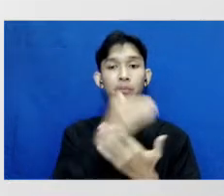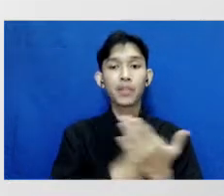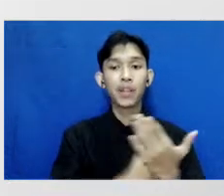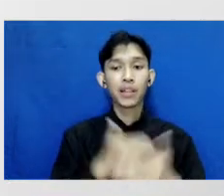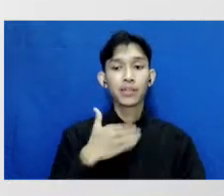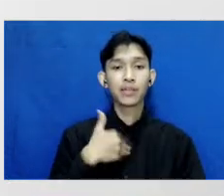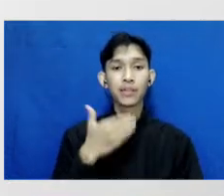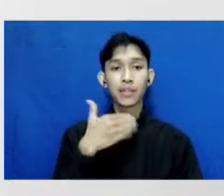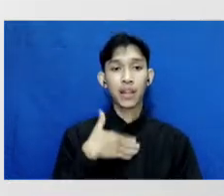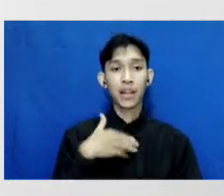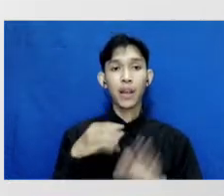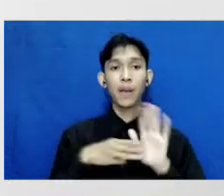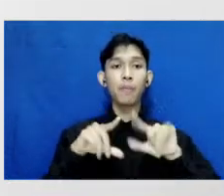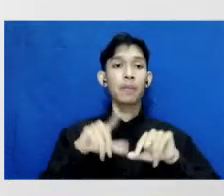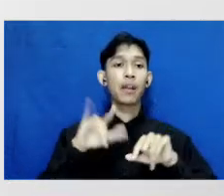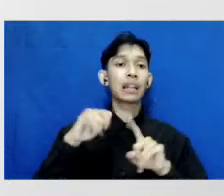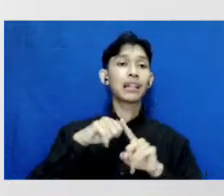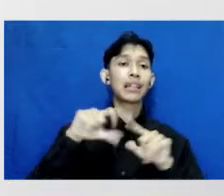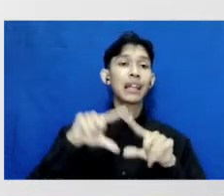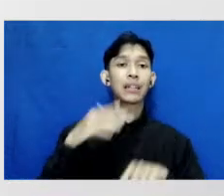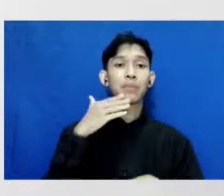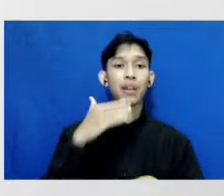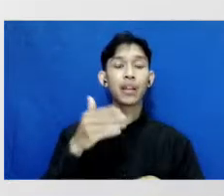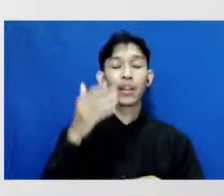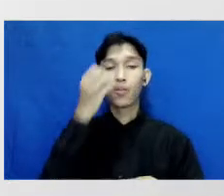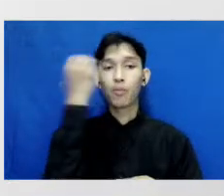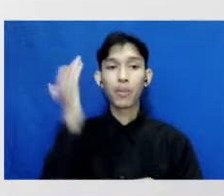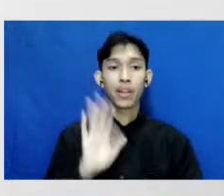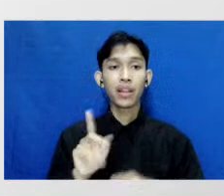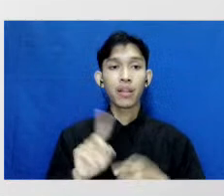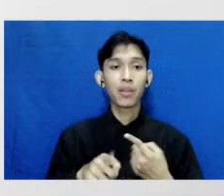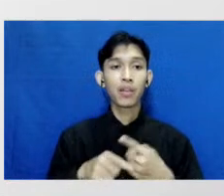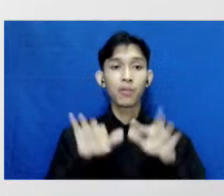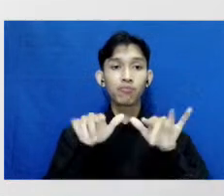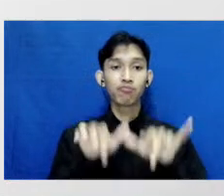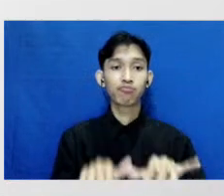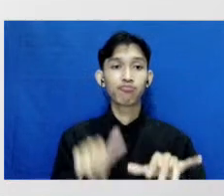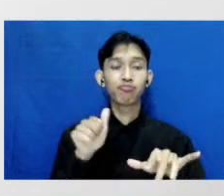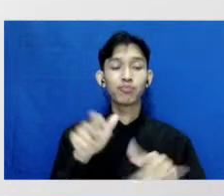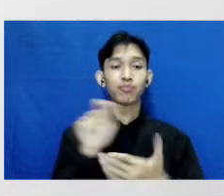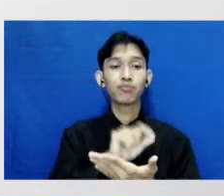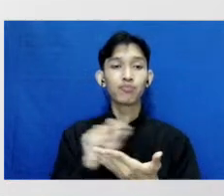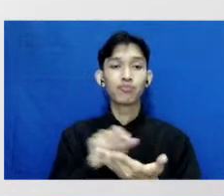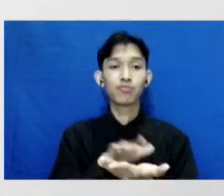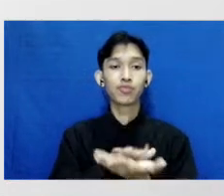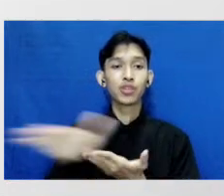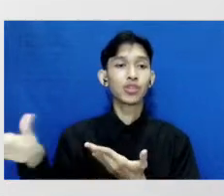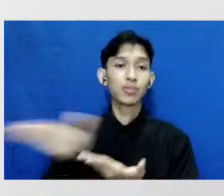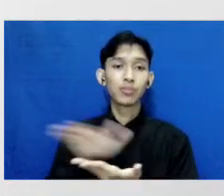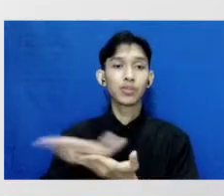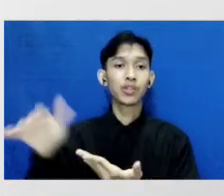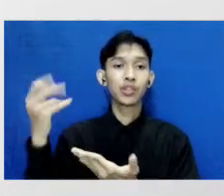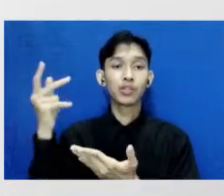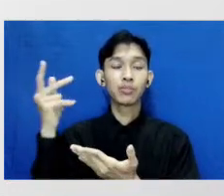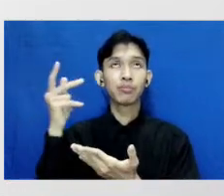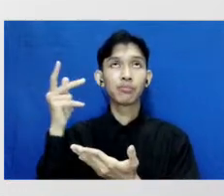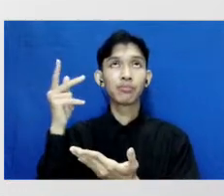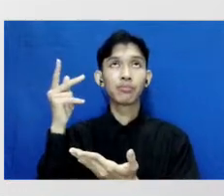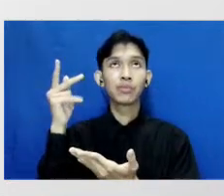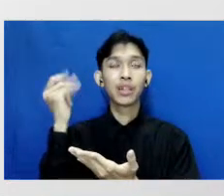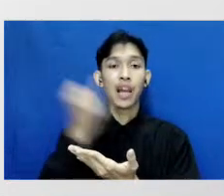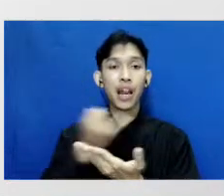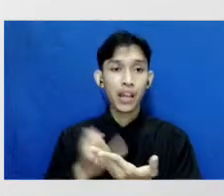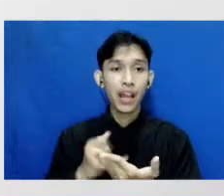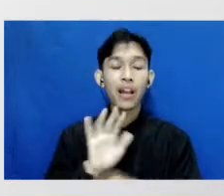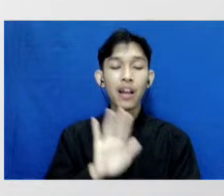kasih banyak. Jangan lupa rekan-rekan jurnalis untuk mengirimkan karya-karyanya dan silakan untuk menghubungi para narasumber di sini